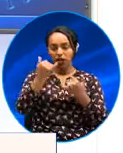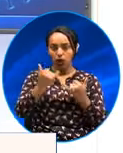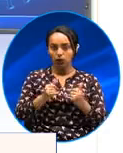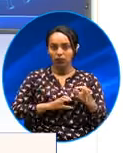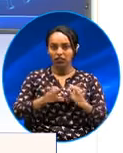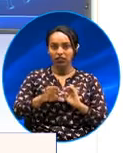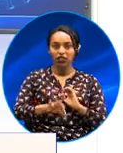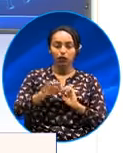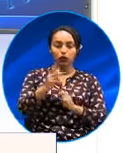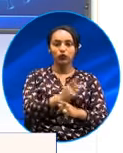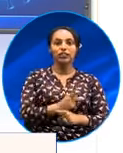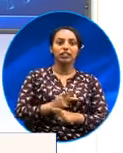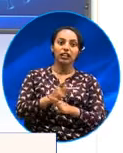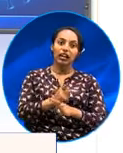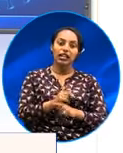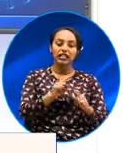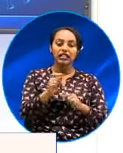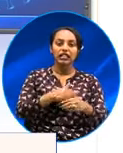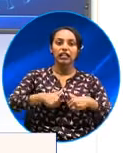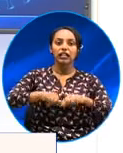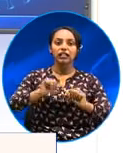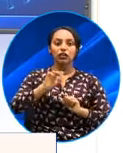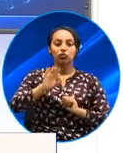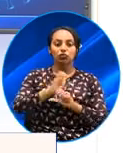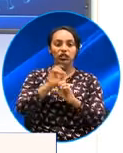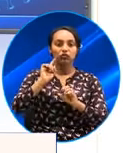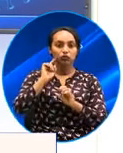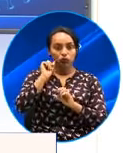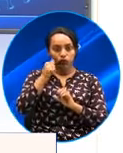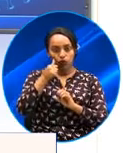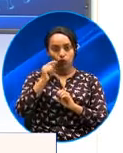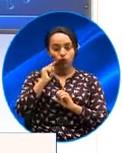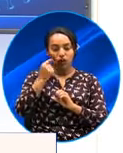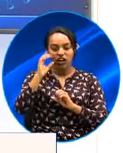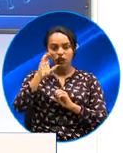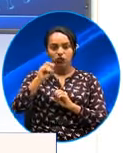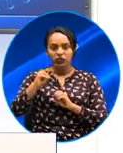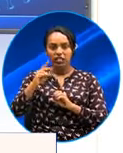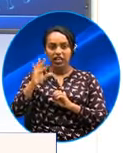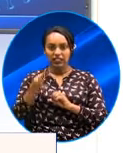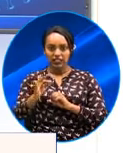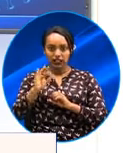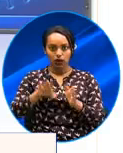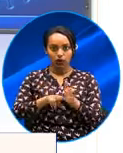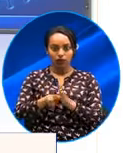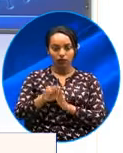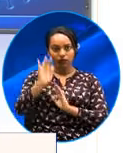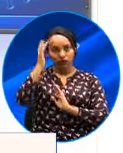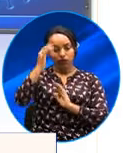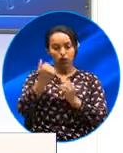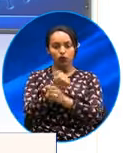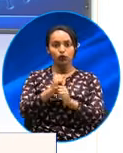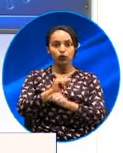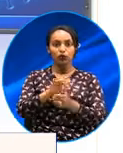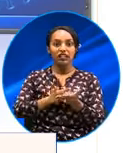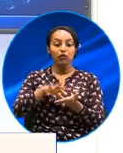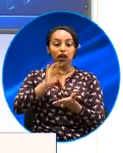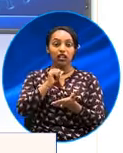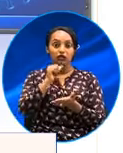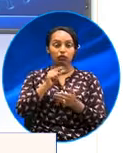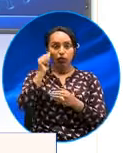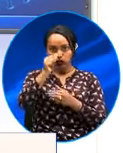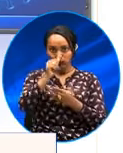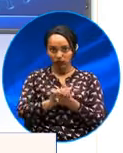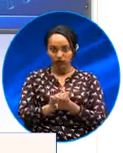አሁንም እየተደረገ የሚገኘው ጥንቃቄ እንደቀጠለ ነው የሚገኘው። ምንም እንኳን የኮቪድ-19 ኮሮና ቫይረስ ወረርሽኝ አሁንም ፍቱን መድኃኒት ባይገኝለት ማለት